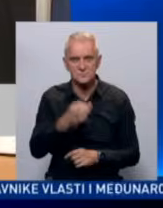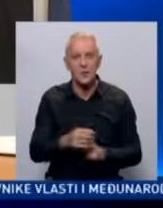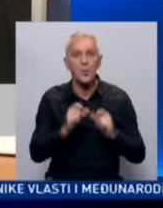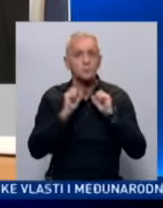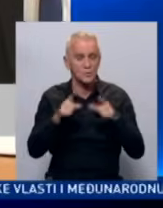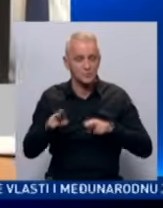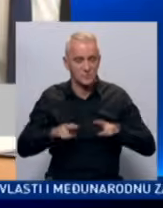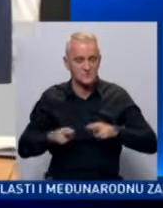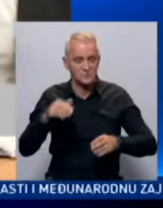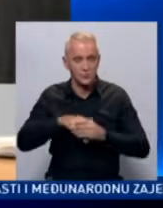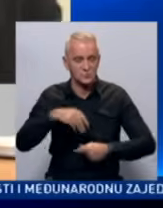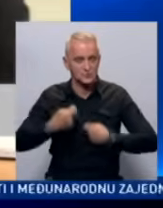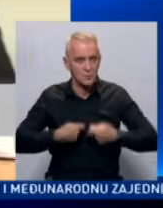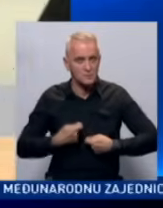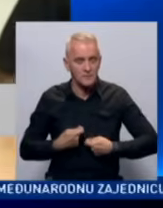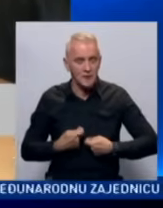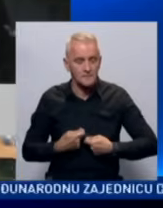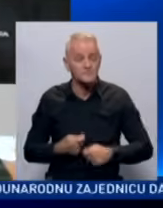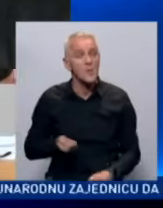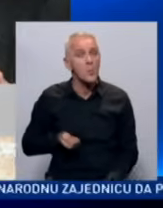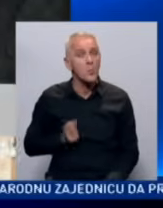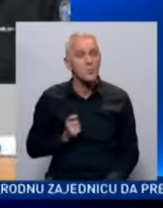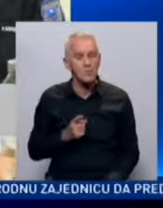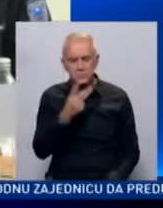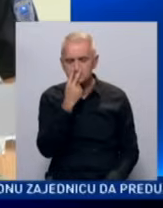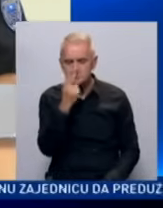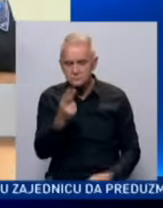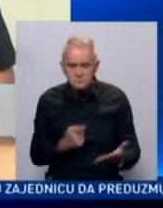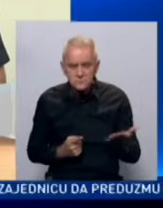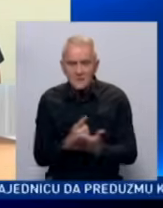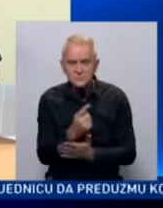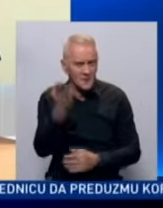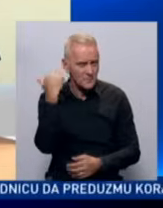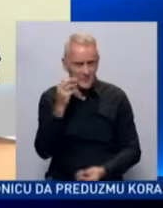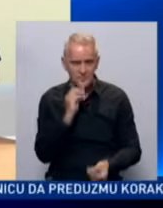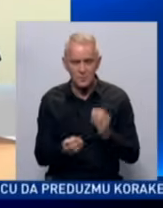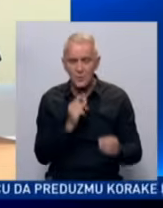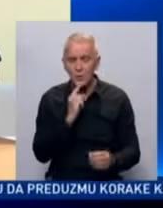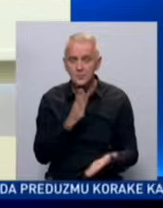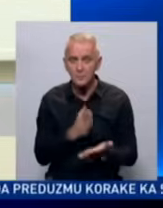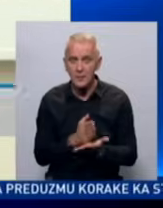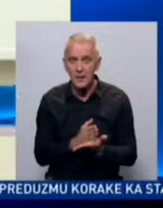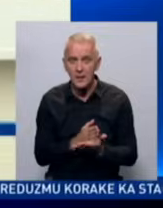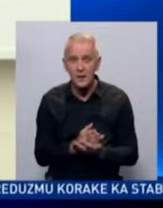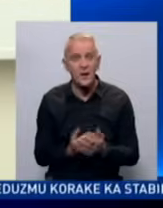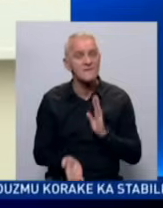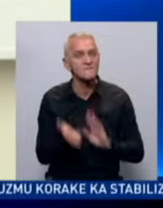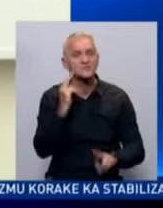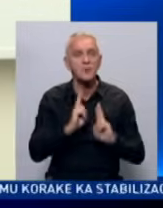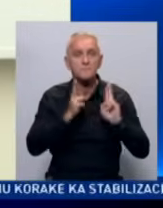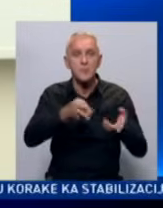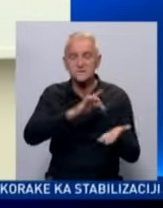je iz Ministarstva unutrašnjih poslova. Iz MUP-a su sumirali rezultate nakon nedavnih incidenata koji su se desili u više mostarskih